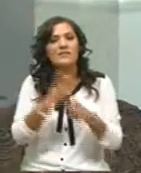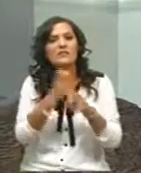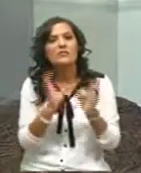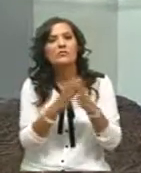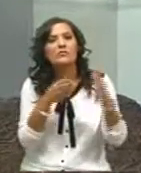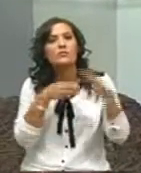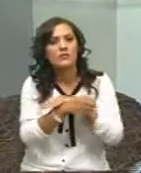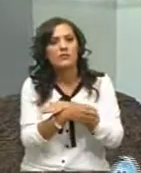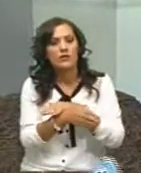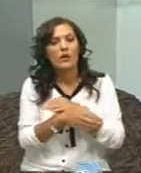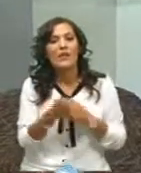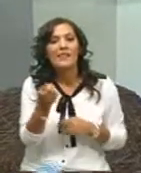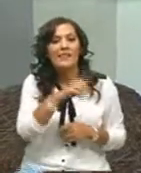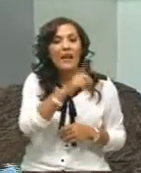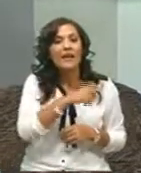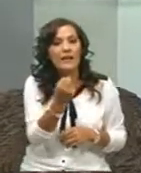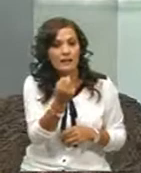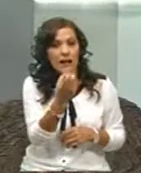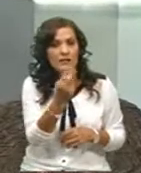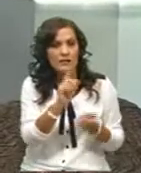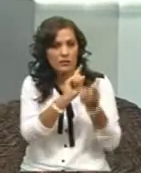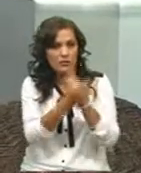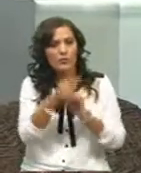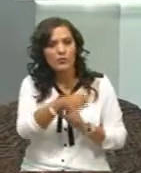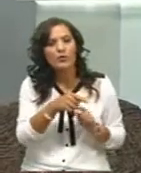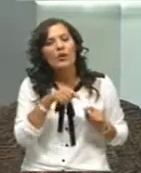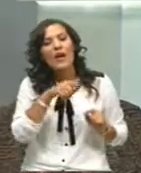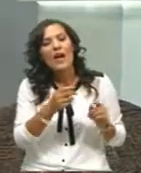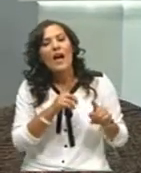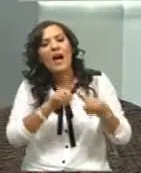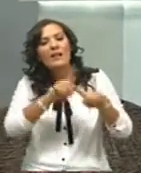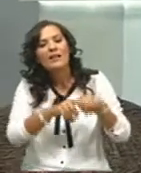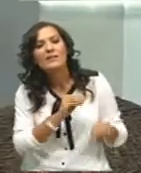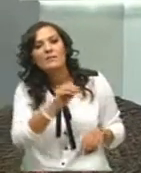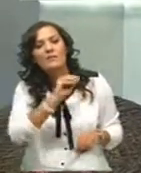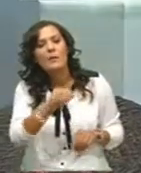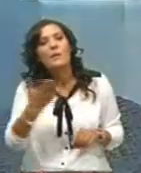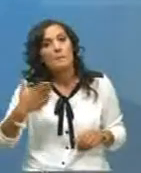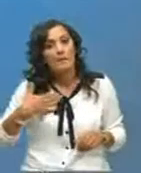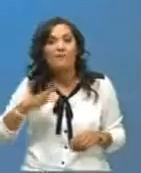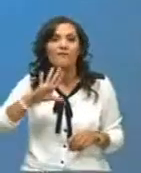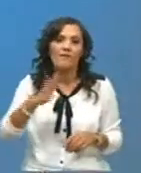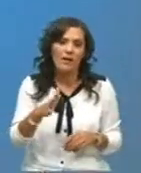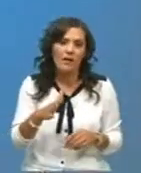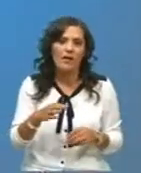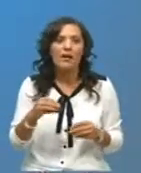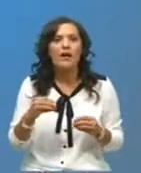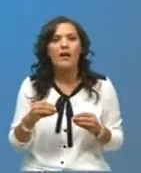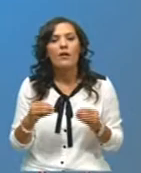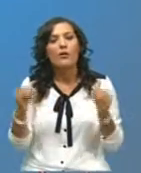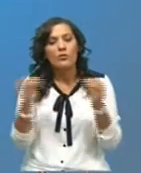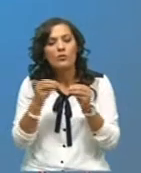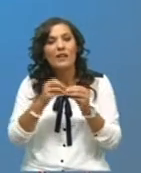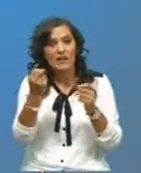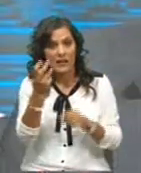riskli gruba girer diğer kanser türleri de aslında bunu terrybly bulunmaması ömürlü ve mm ya da